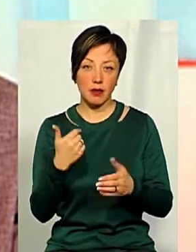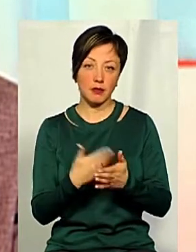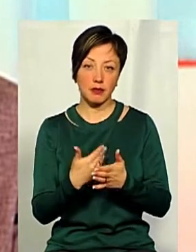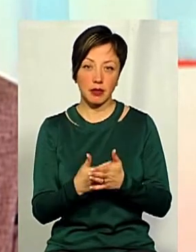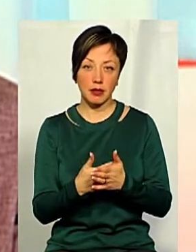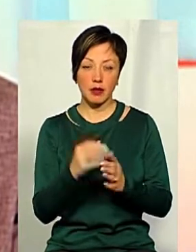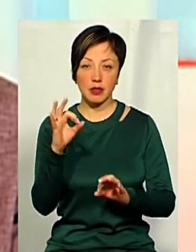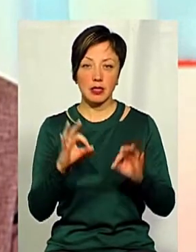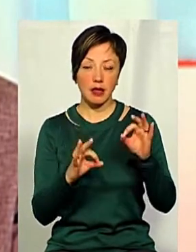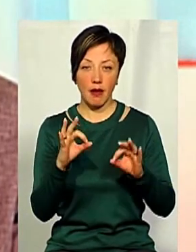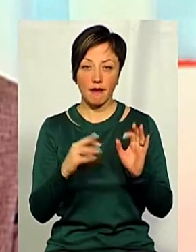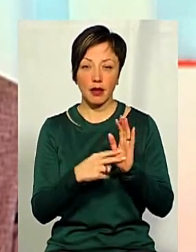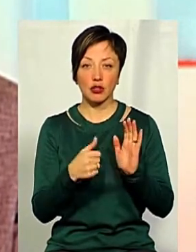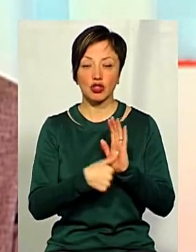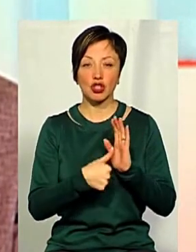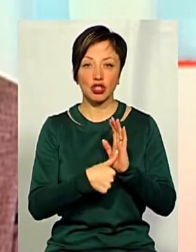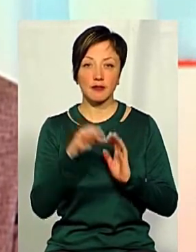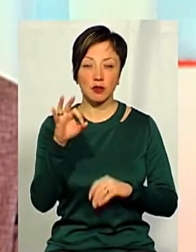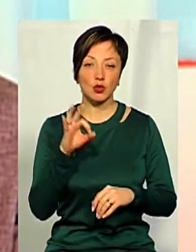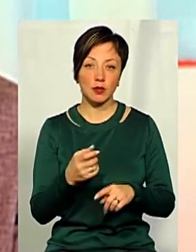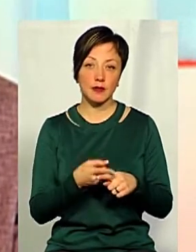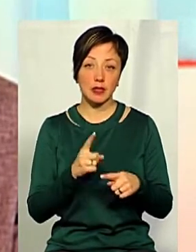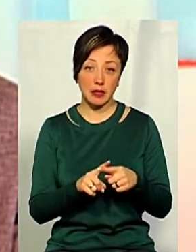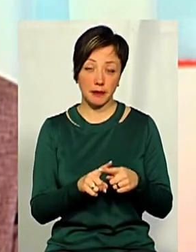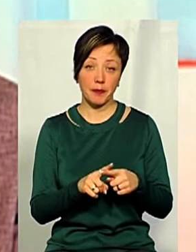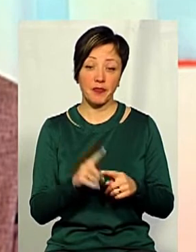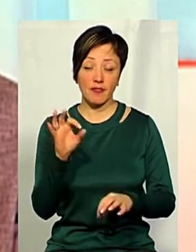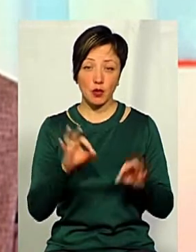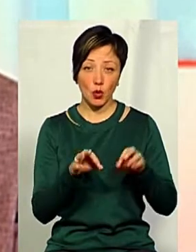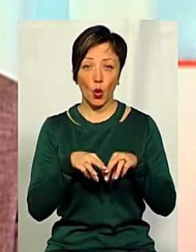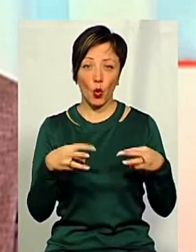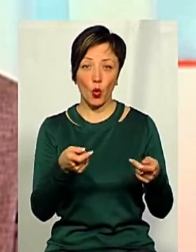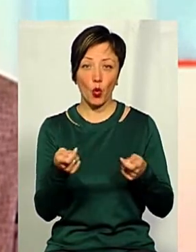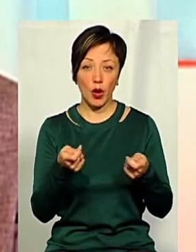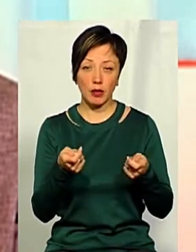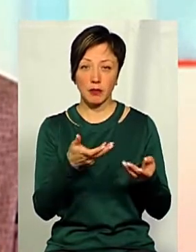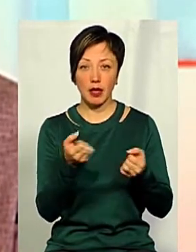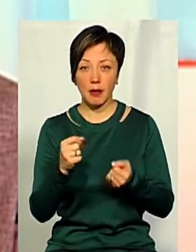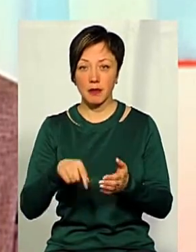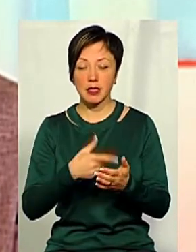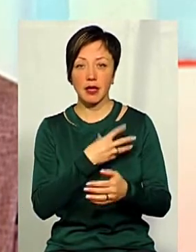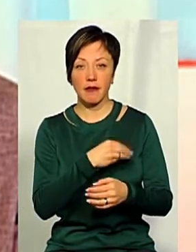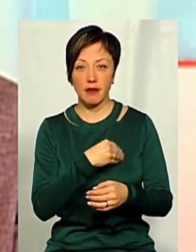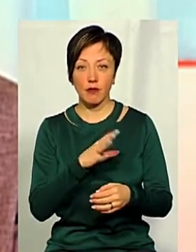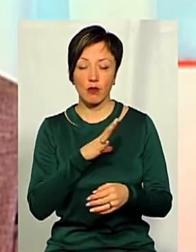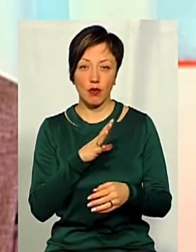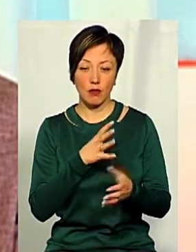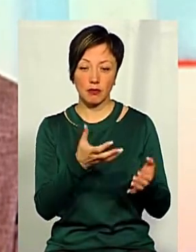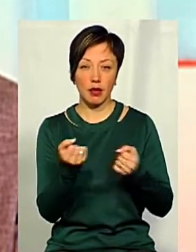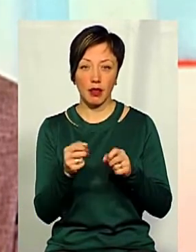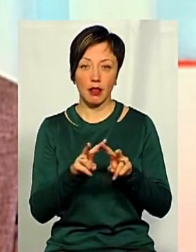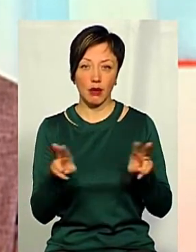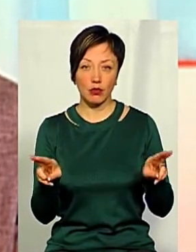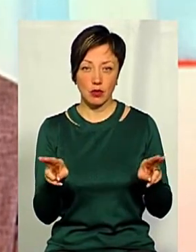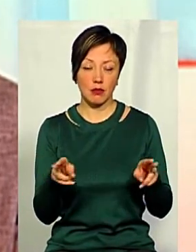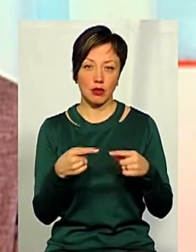Орієнтовна ставка буде 6%. Це, в принципі, ті відсотки, які уряд бере, і місто Львів брало, в тому числі, на таку